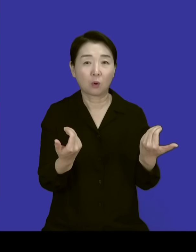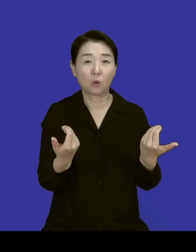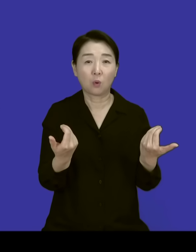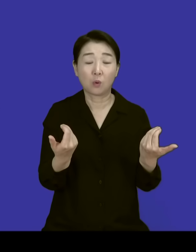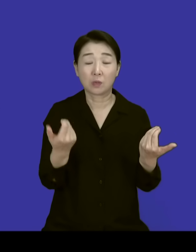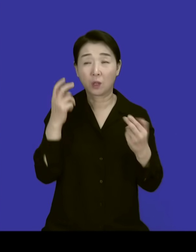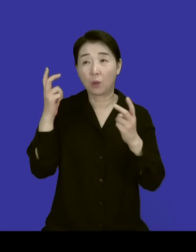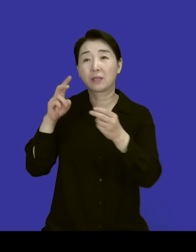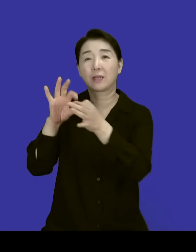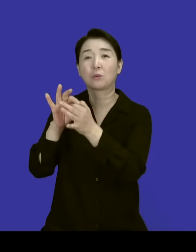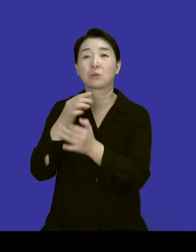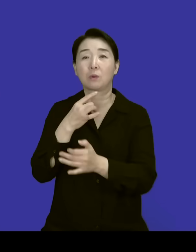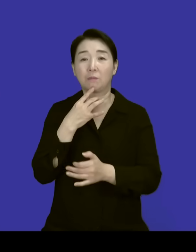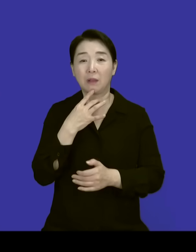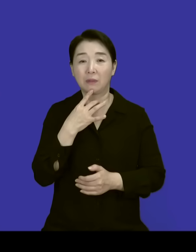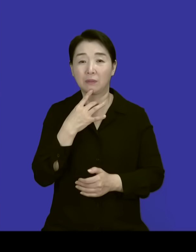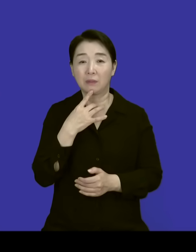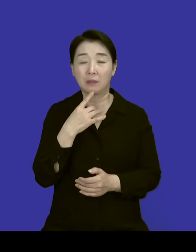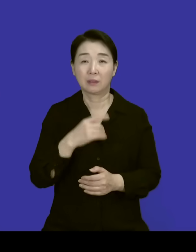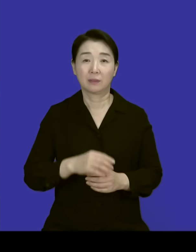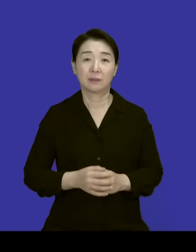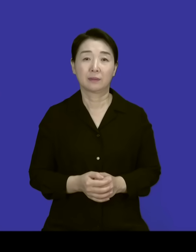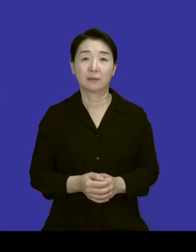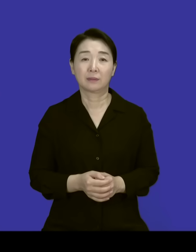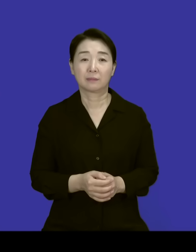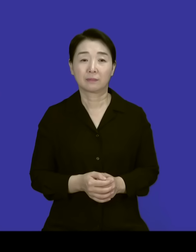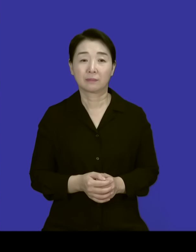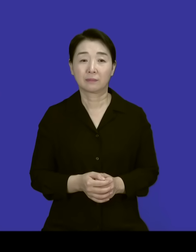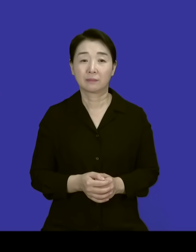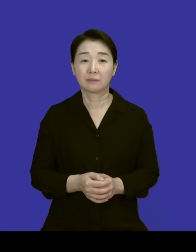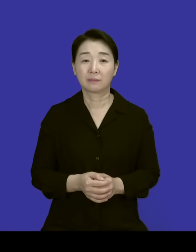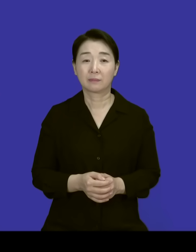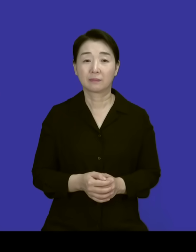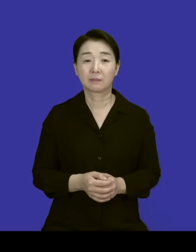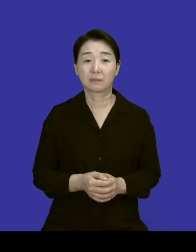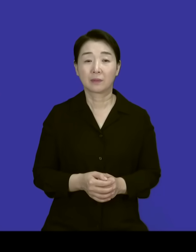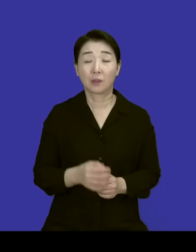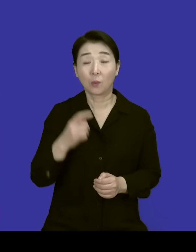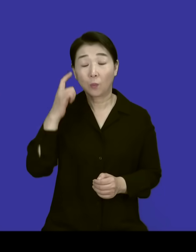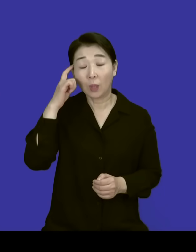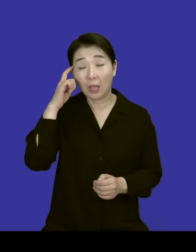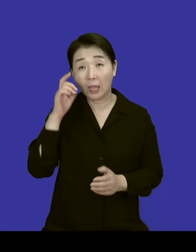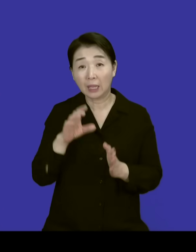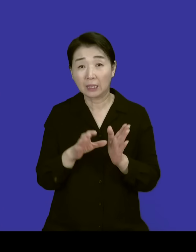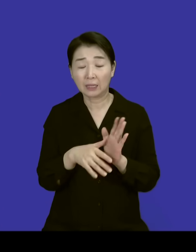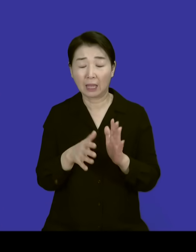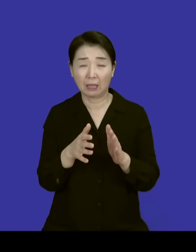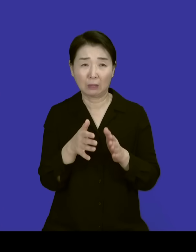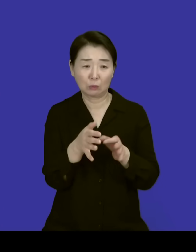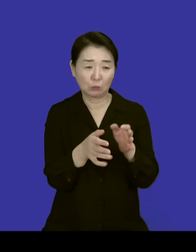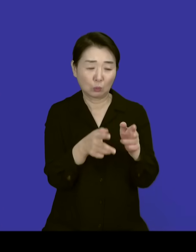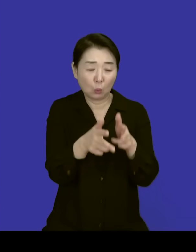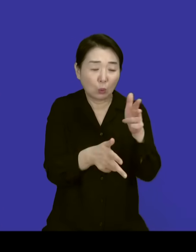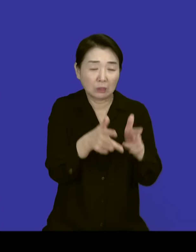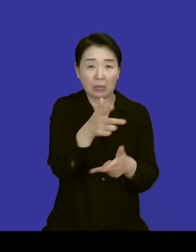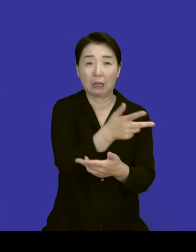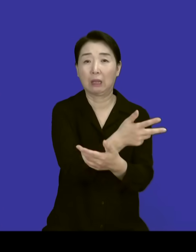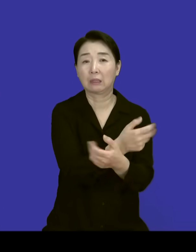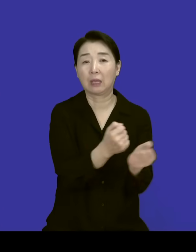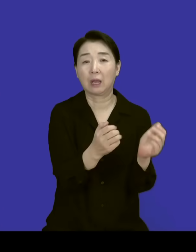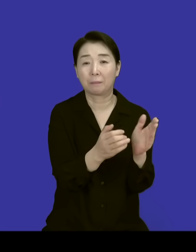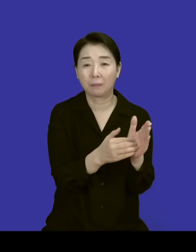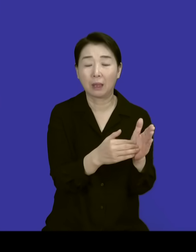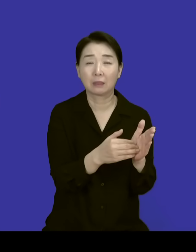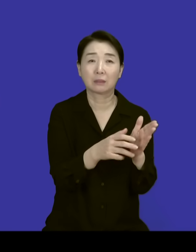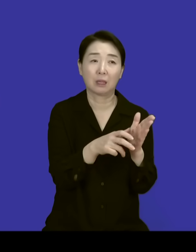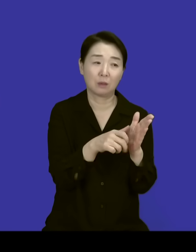따로 이제 또 원래 있던 그 방송에서도 많이 얘기했지만 공장 폐허가 얻어가지고 거기서 또 음악을 다시 수용하고 있었죠. 막